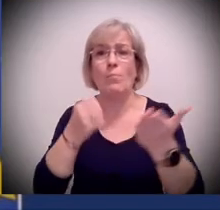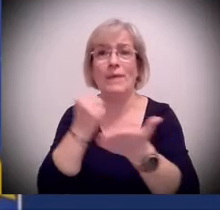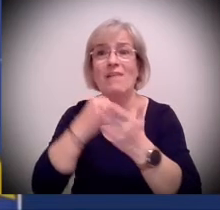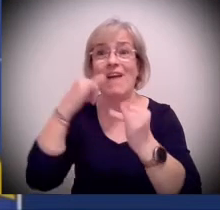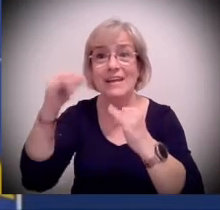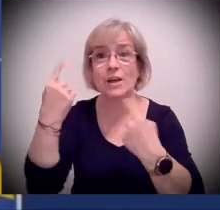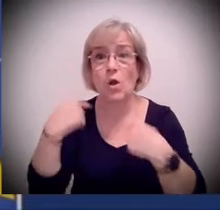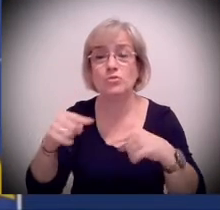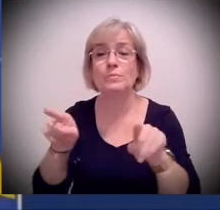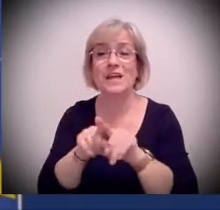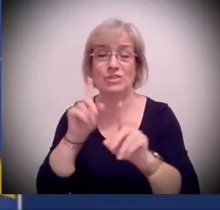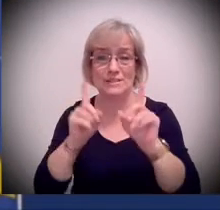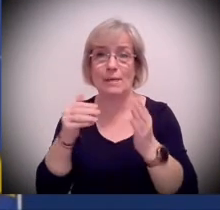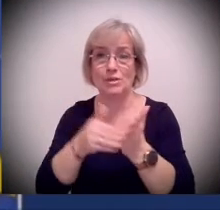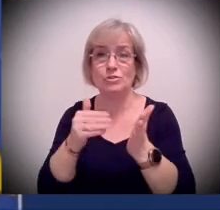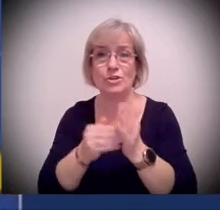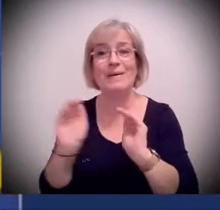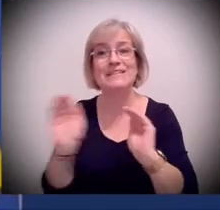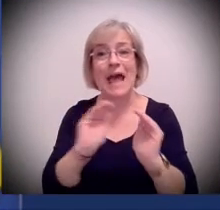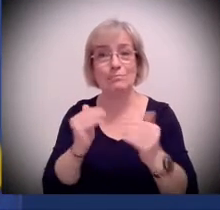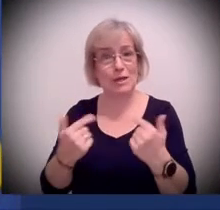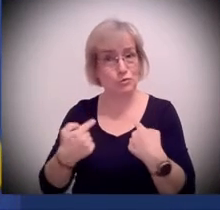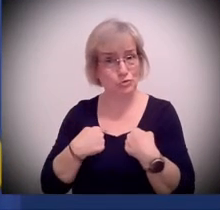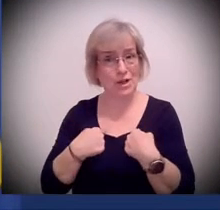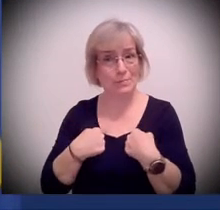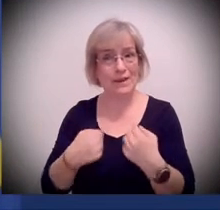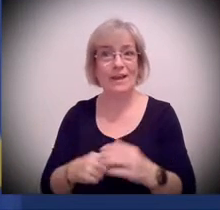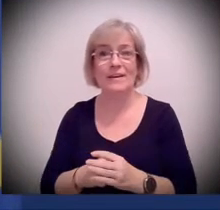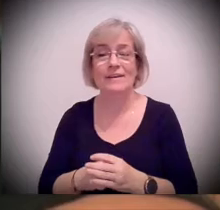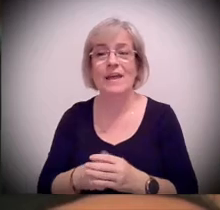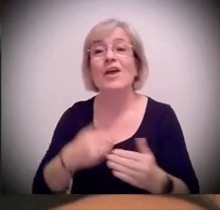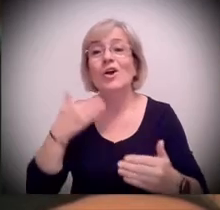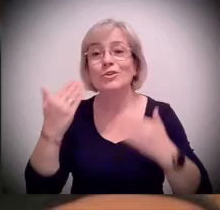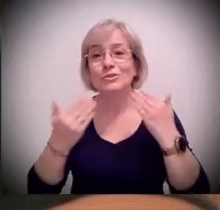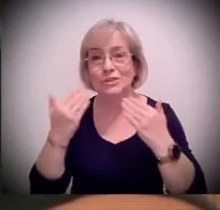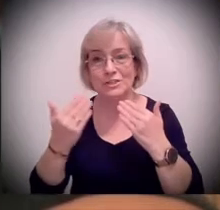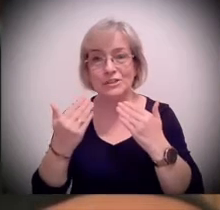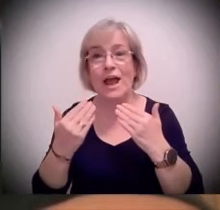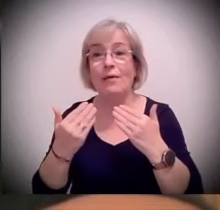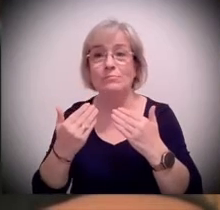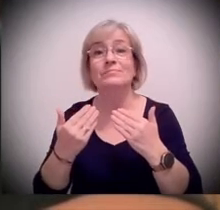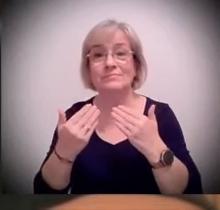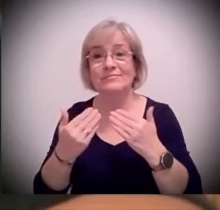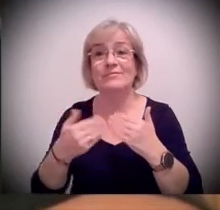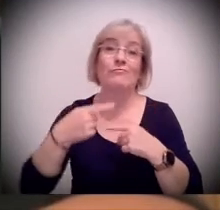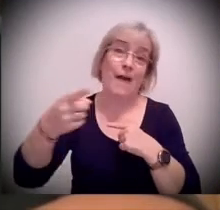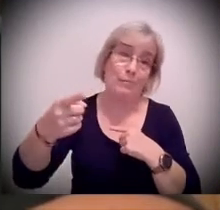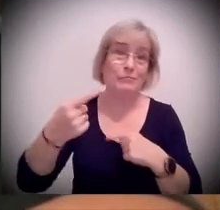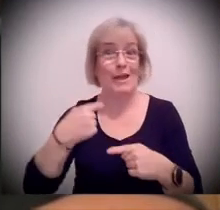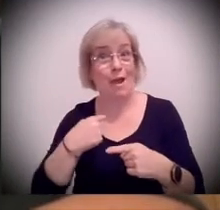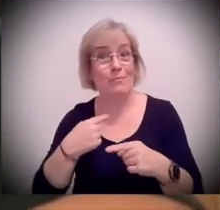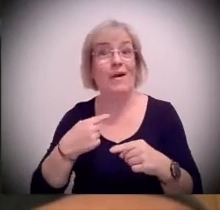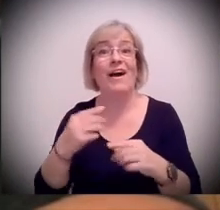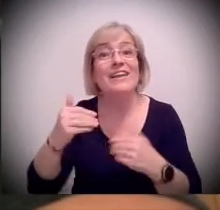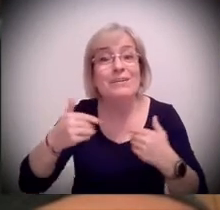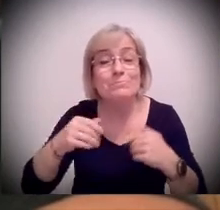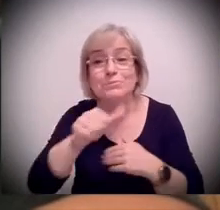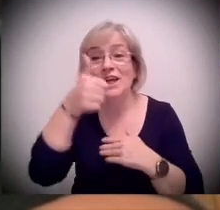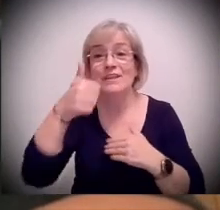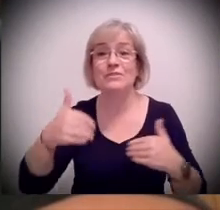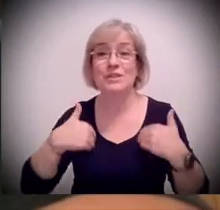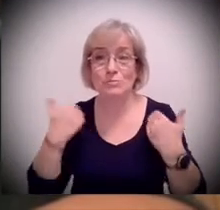aby walczyć o prawa innych. Czasami trzeba zadbać także o samego siebie. Życzę Wam, nam przede wszystkim